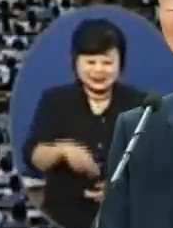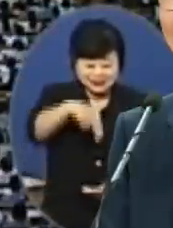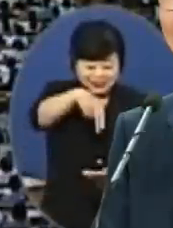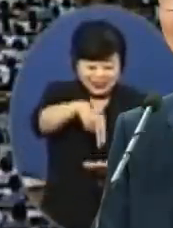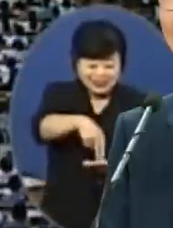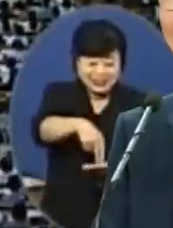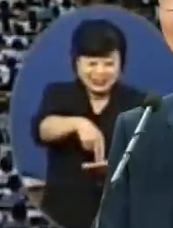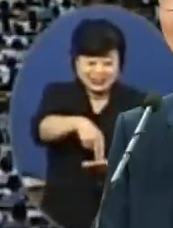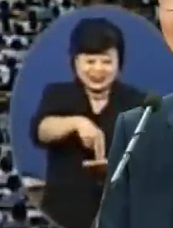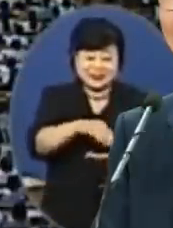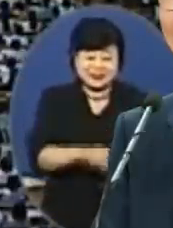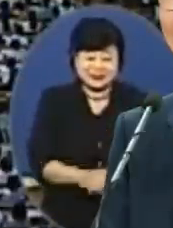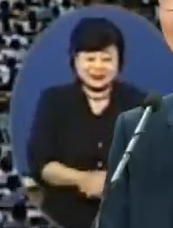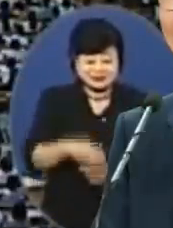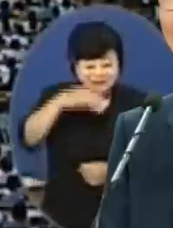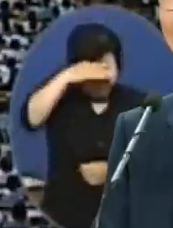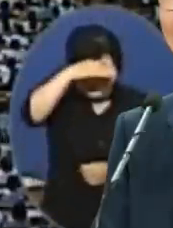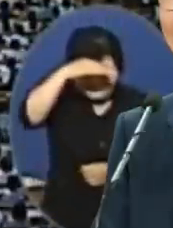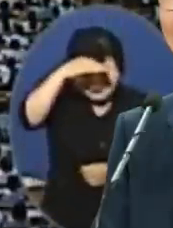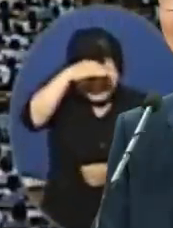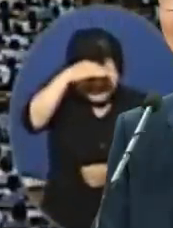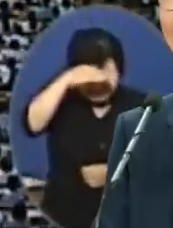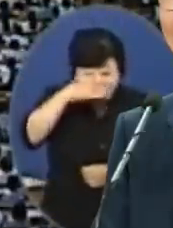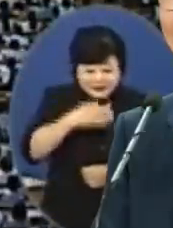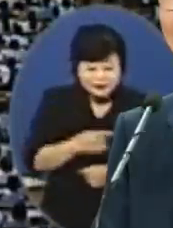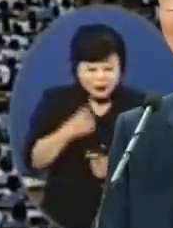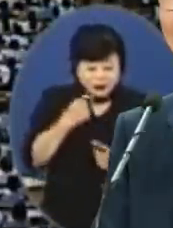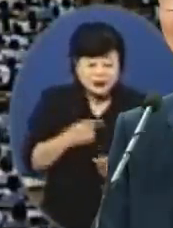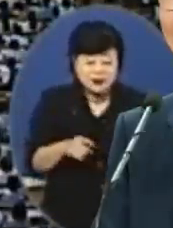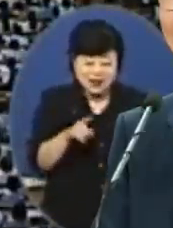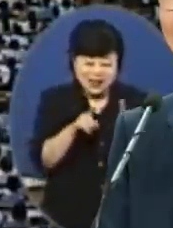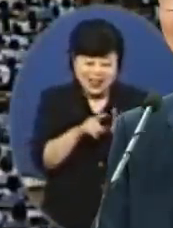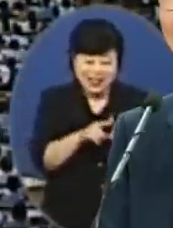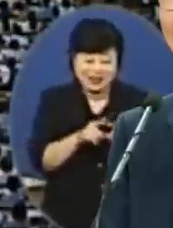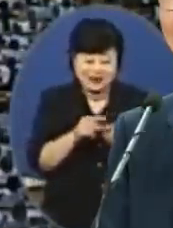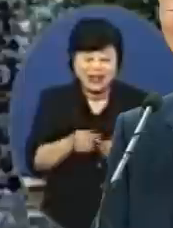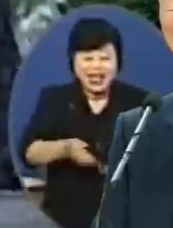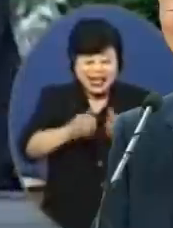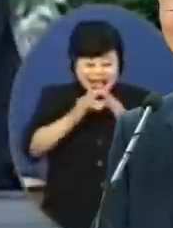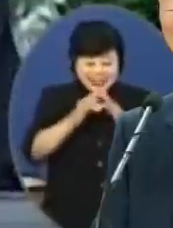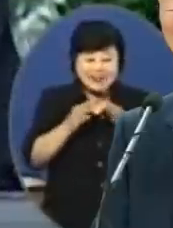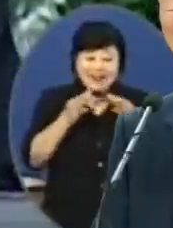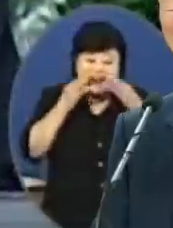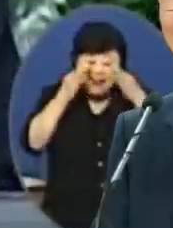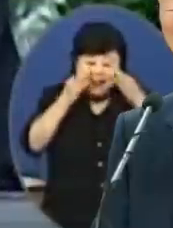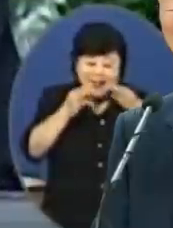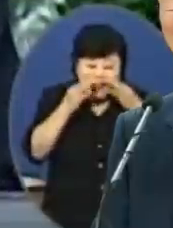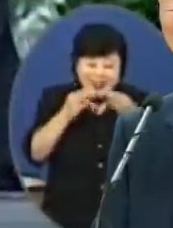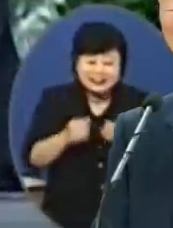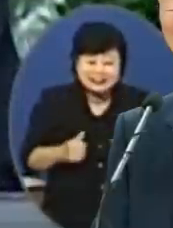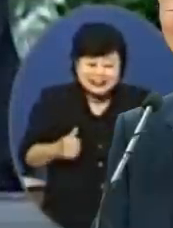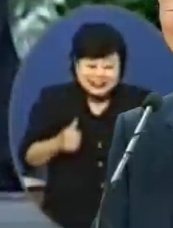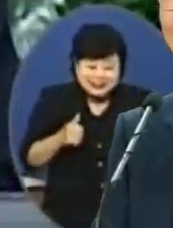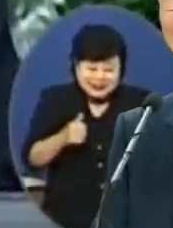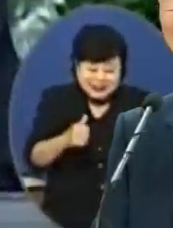서서 가만 내려다보면 저와 함께 교회 개척에 애를 쓰고 힘을 쓴